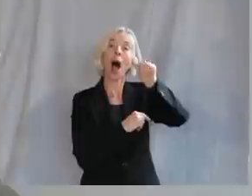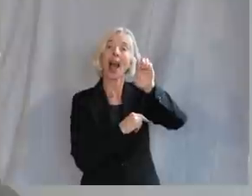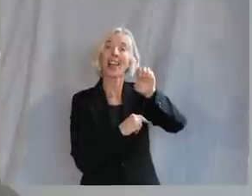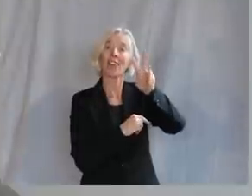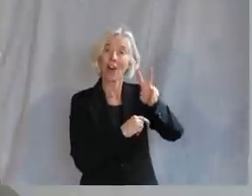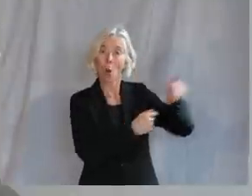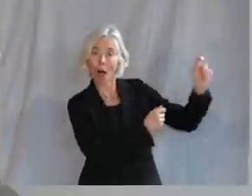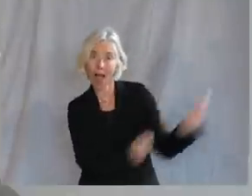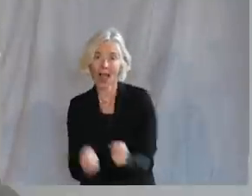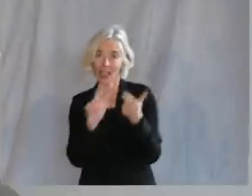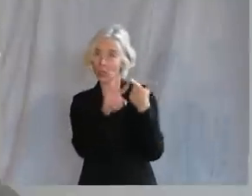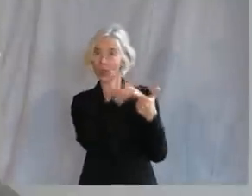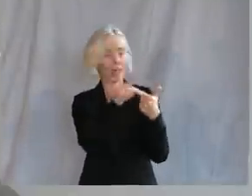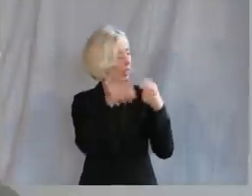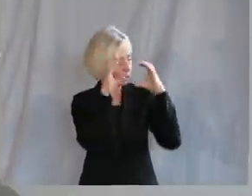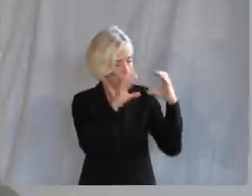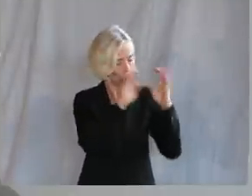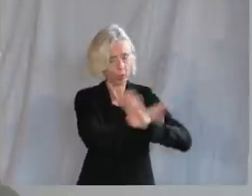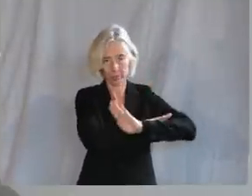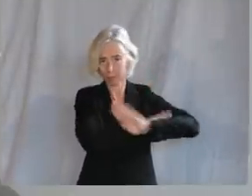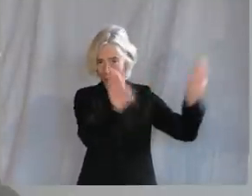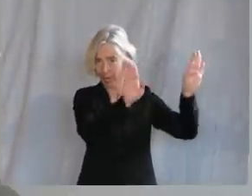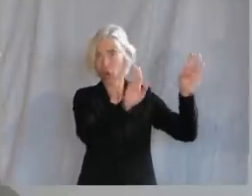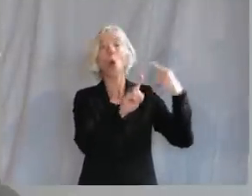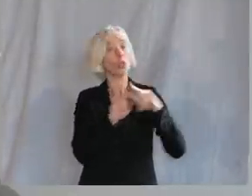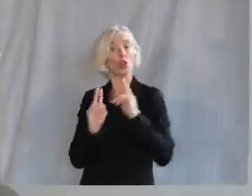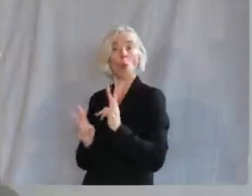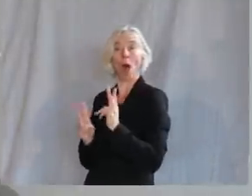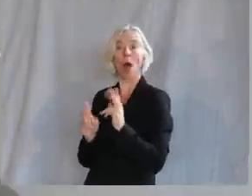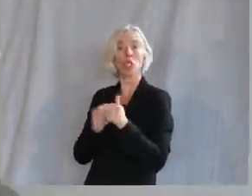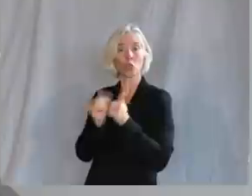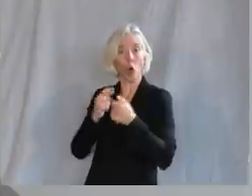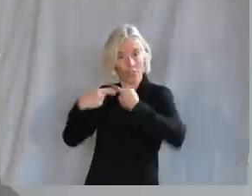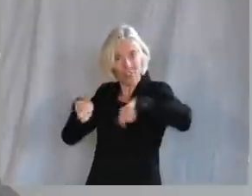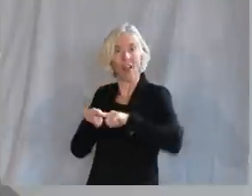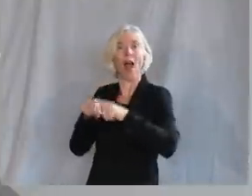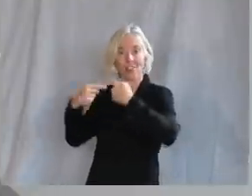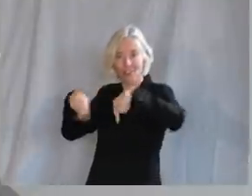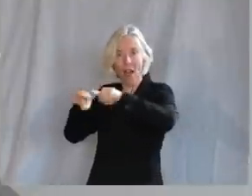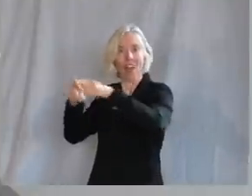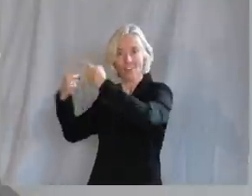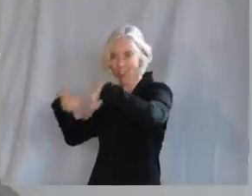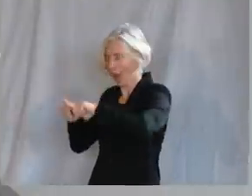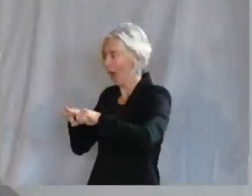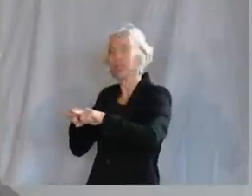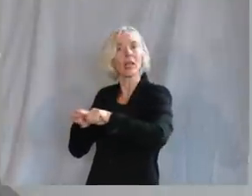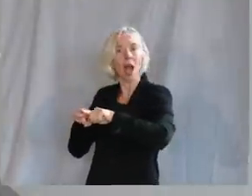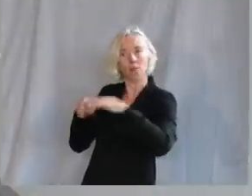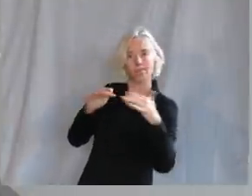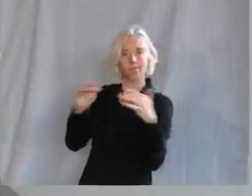normalen Sportvereine. Und da möchte ich auch ausdrücklich darauf hinweisen, dass es auch nicht möglich ist, dass dort Eltern